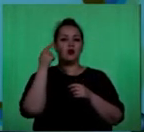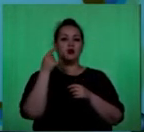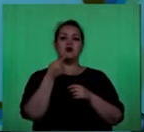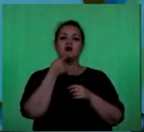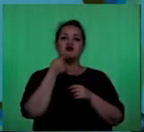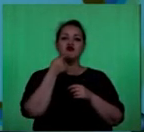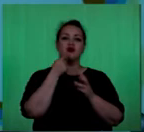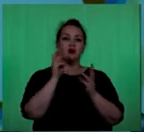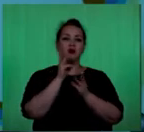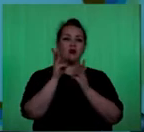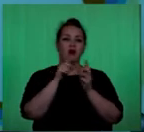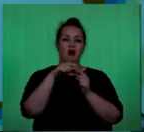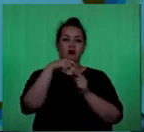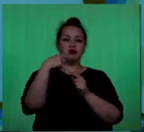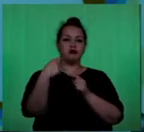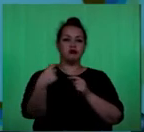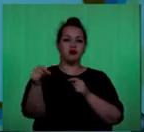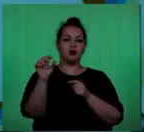вскрикнул и отскочил